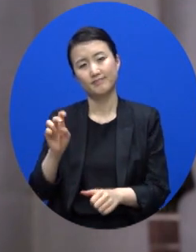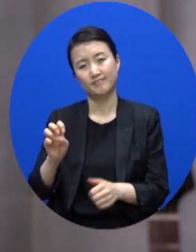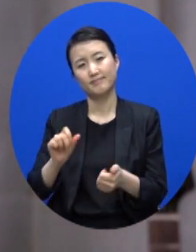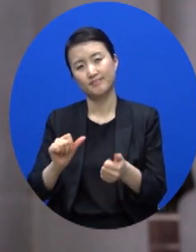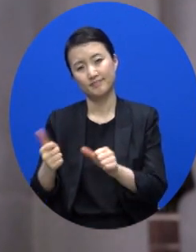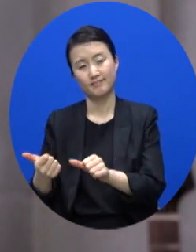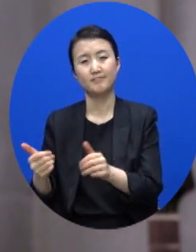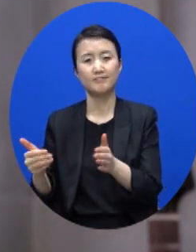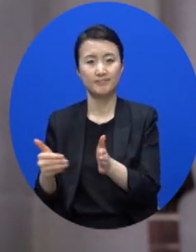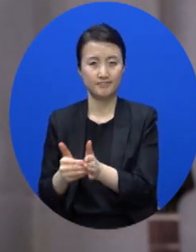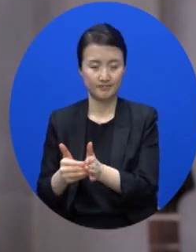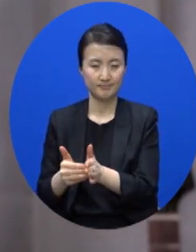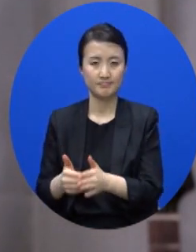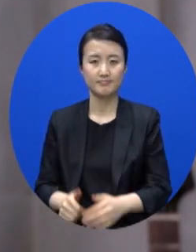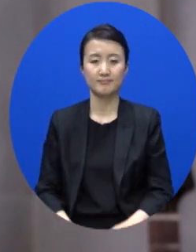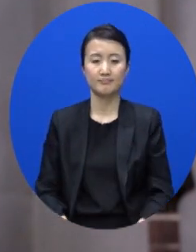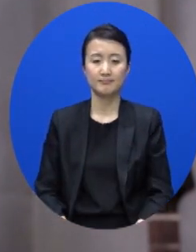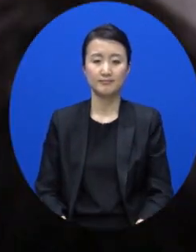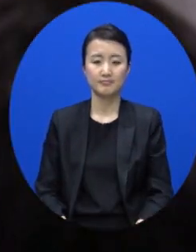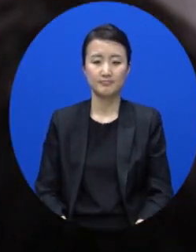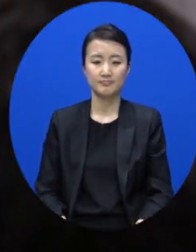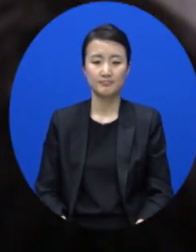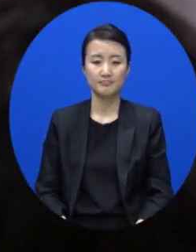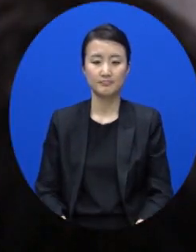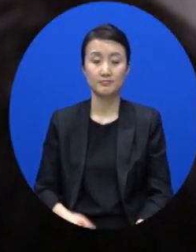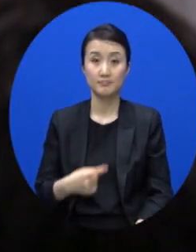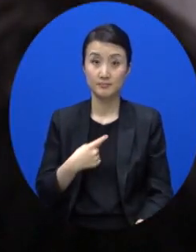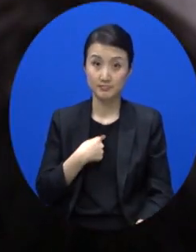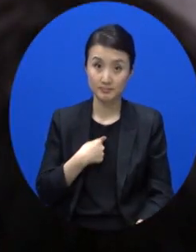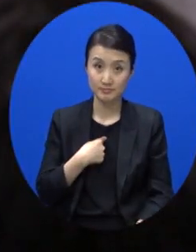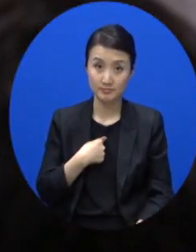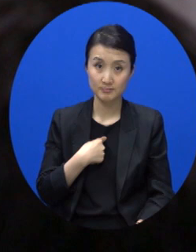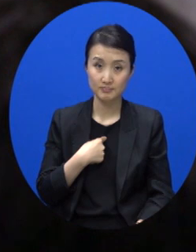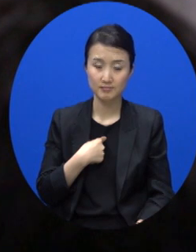세상을 떠나시게 됩니다. 저는